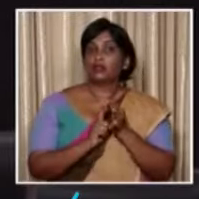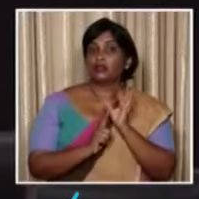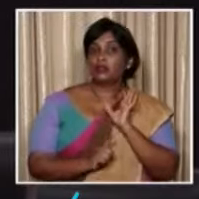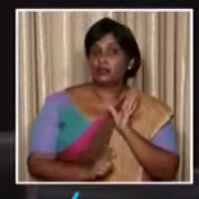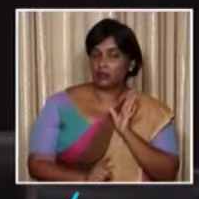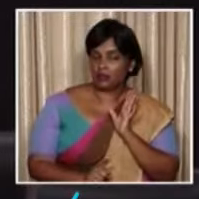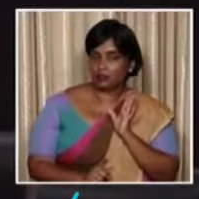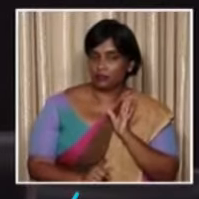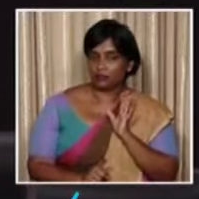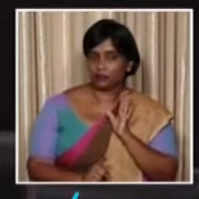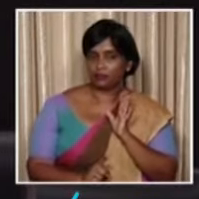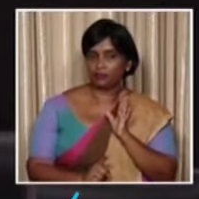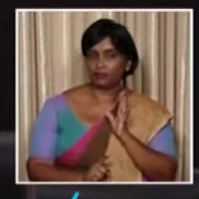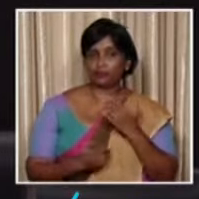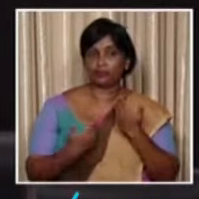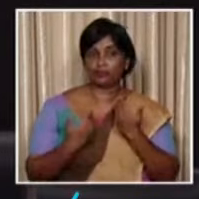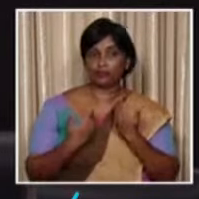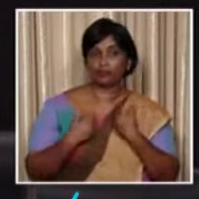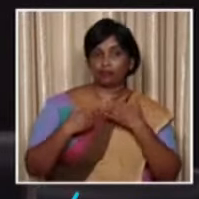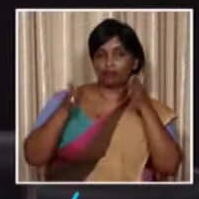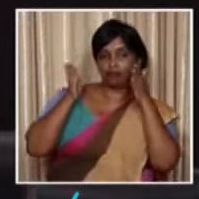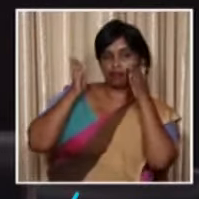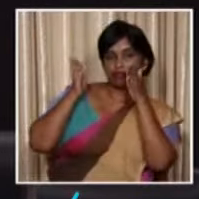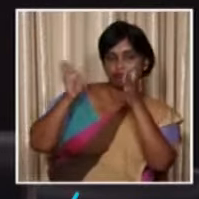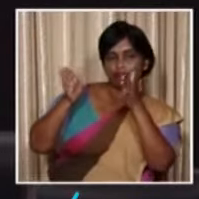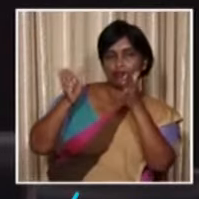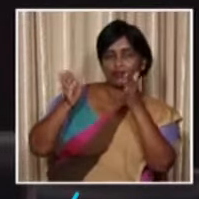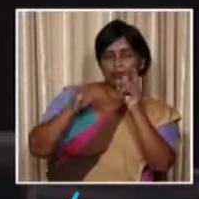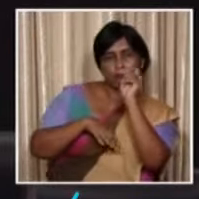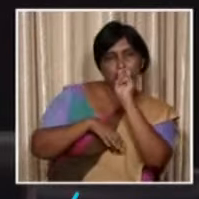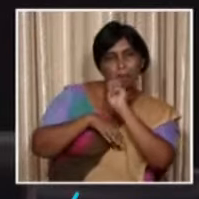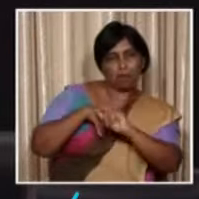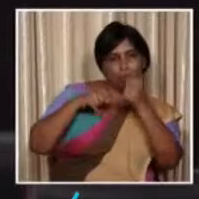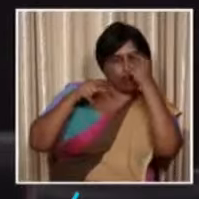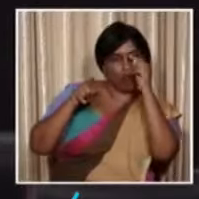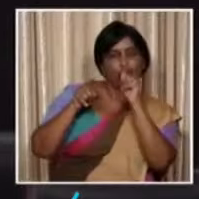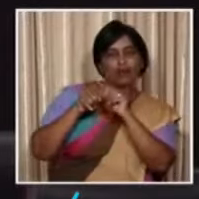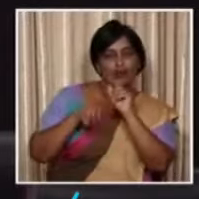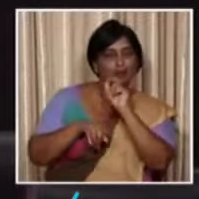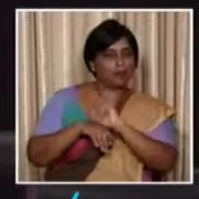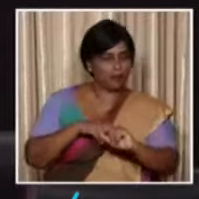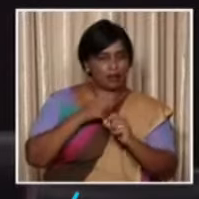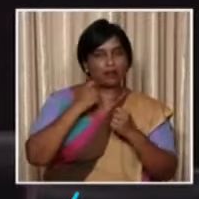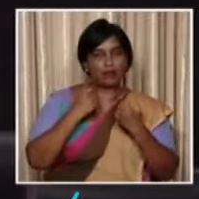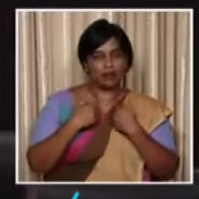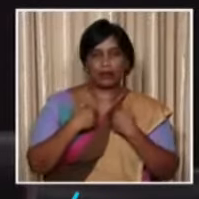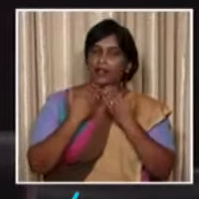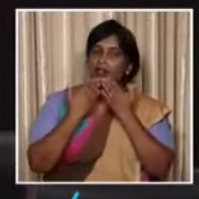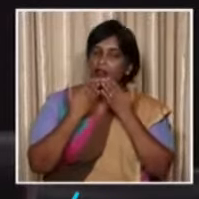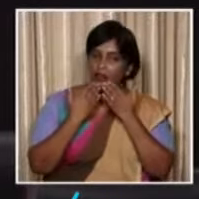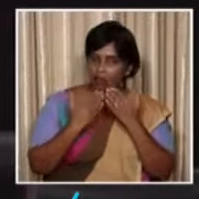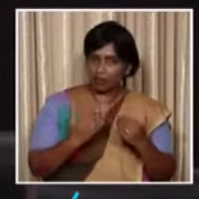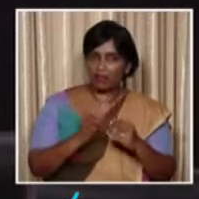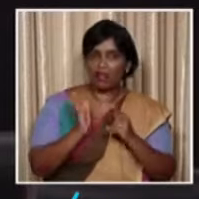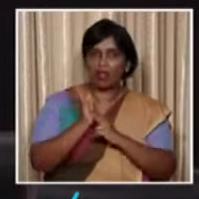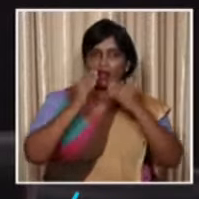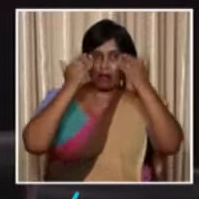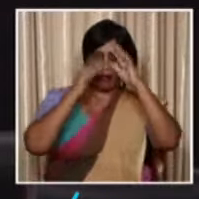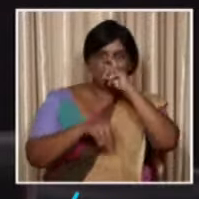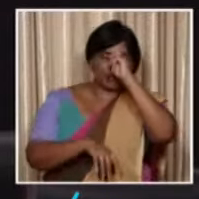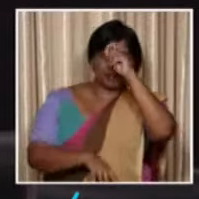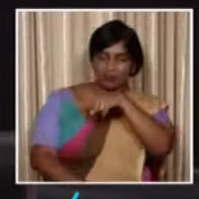ජනාධිපතිතුමා මාව ෆ්‍රේම් කරන්න ලස්සනට ප්ලෑන් කරනවා ඒක මම ස්තුතිය පුද කරනවා නාමල්